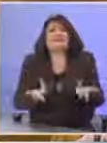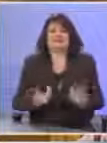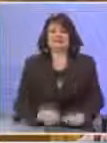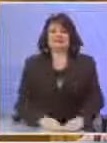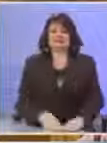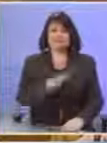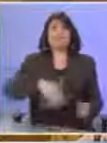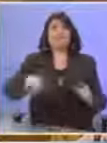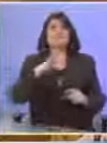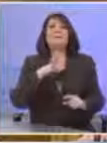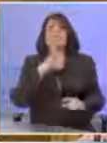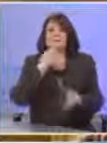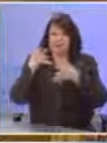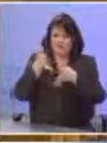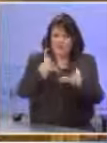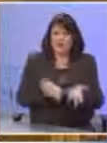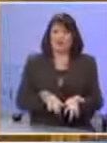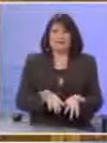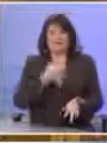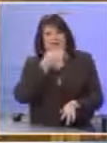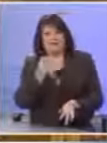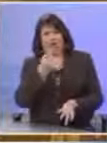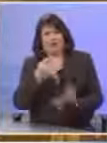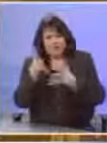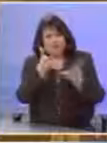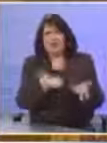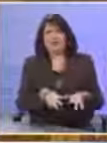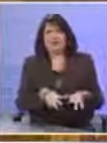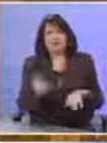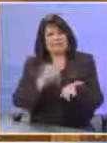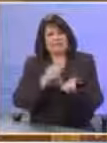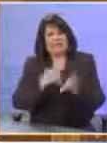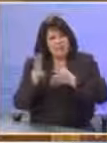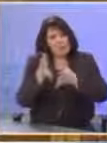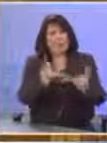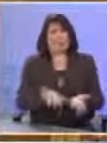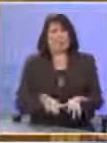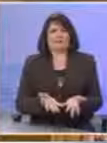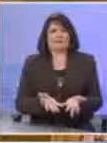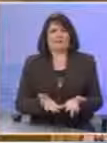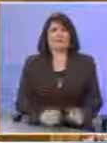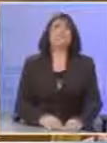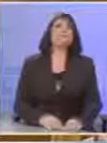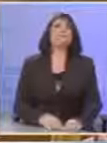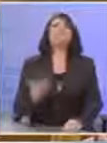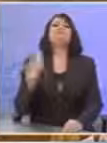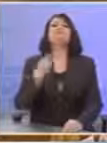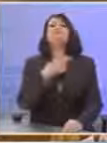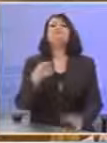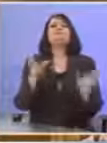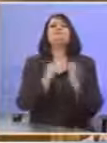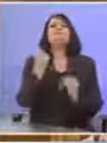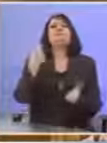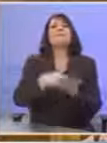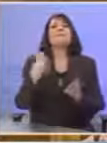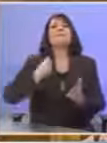αυτό ακούγεται ως εμπεγμός και δεν είναι ούτε ο πρώτος ούτε ο τελευταίος. Σχετικά τώρα με τις αυξήσεις των μισθών